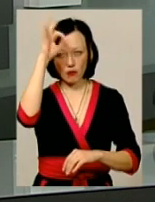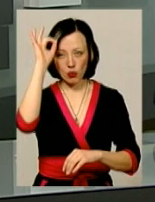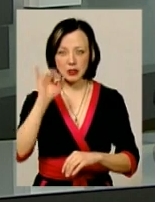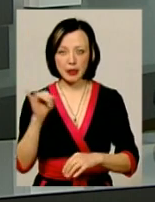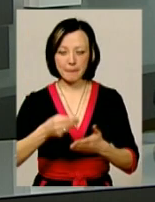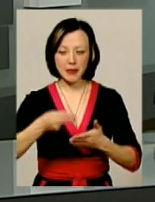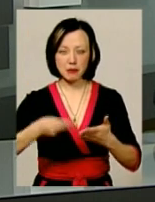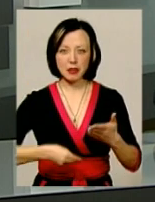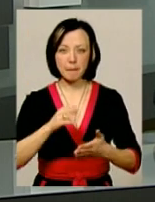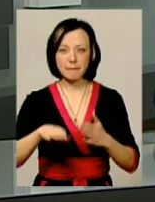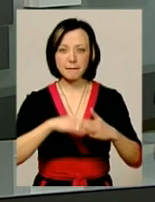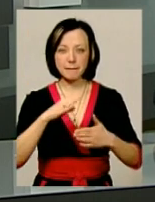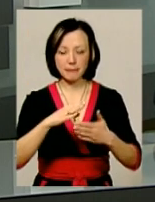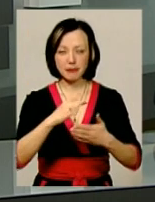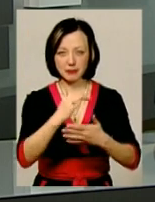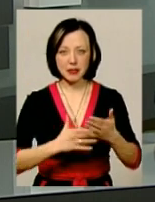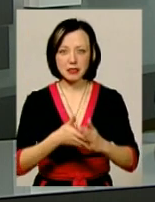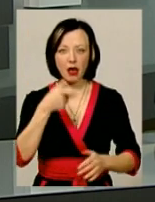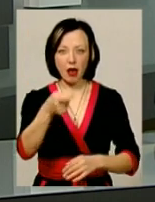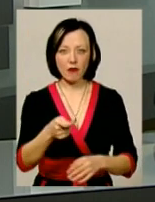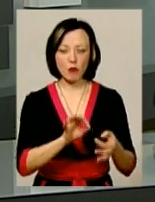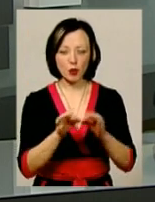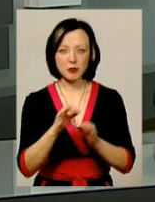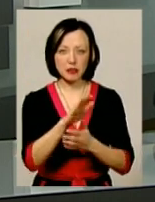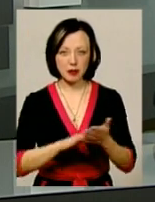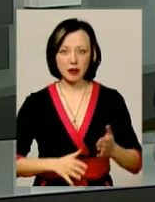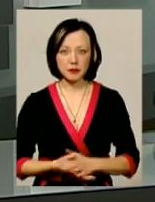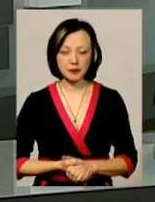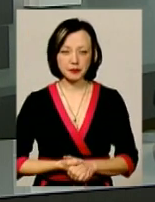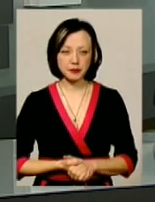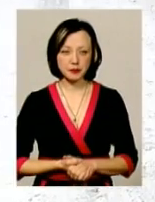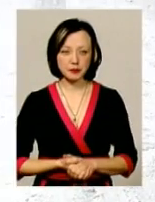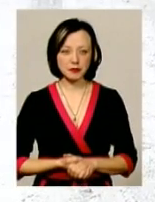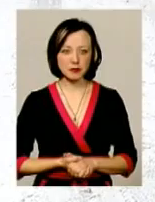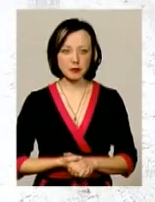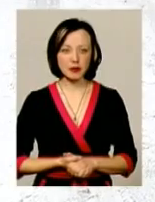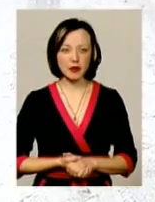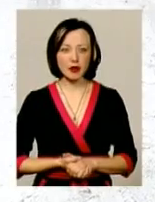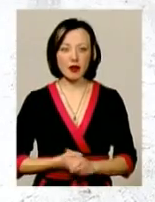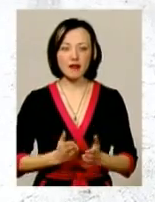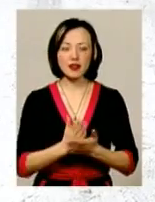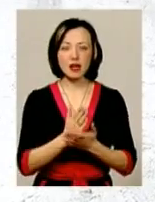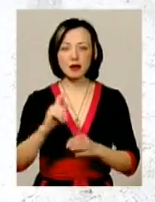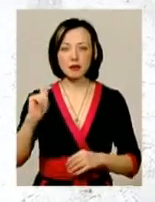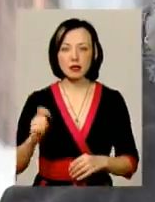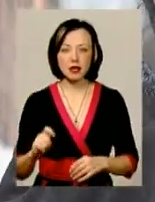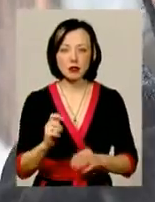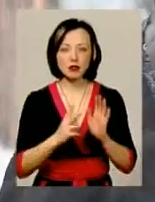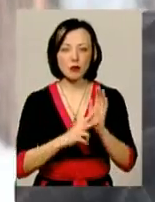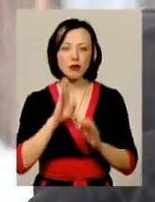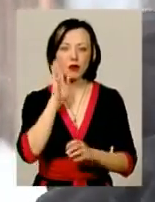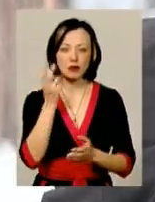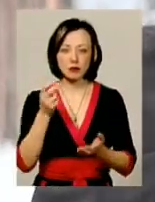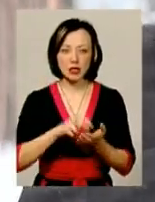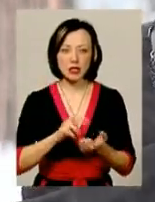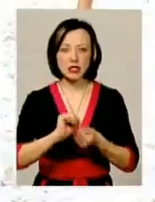і підписалися під заявою. Подробиці у сюжеті Ірини Аріон. Ветеран війни Микола Михайлюк від 7-ї ранку на